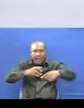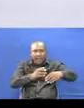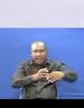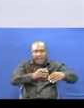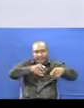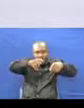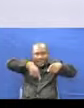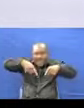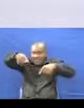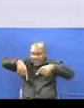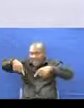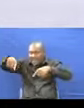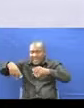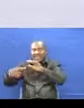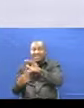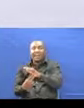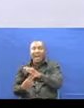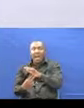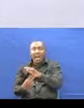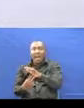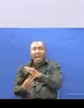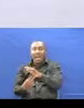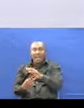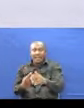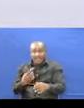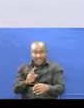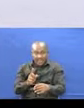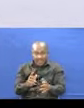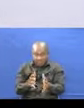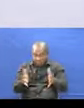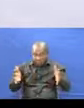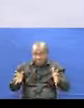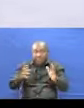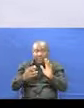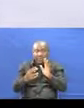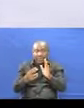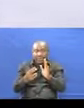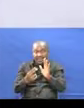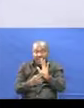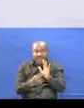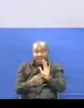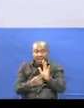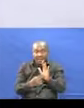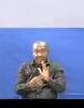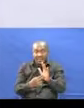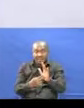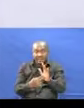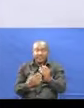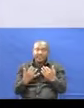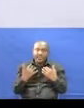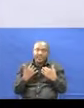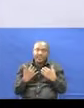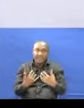vipande ambavyo vina ukubwa sawa. Vipande hivyo vilikuwa vingapi? Vilikuwa saba. Kwa hiyo